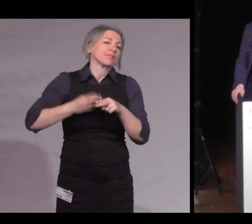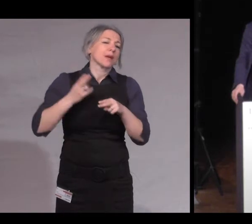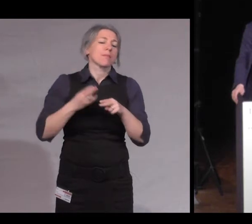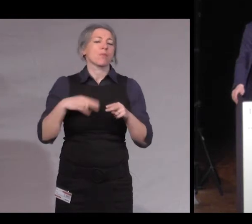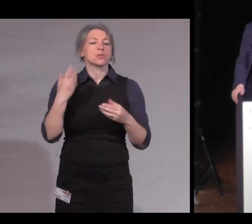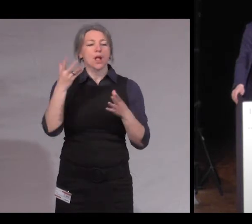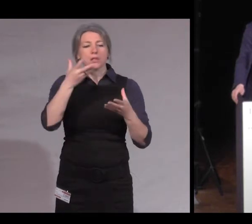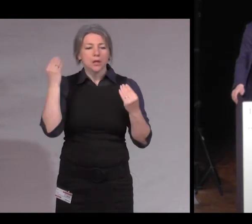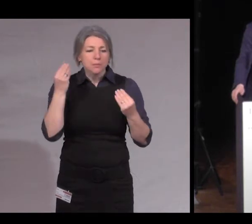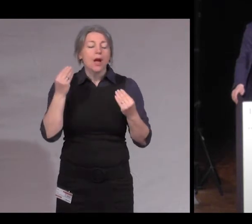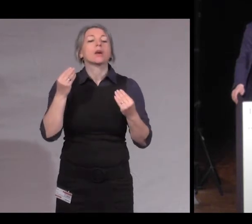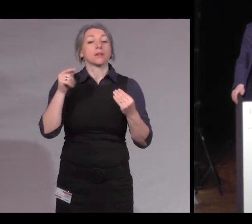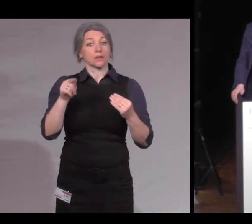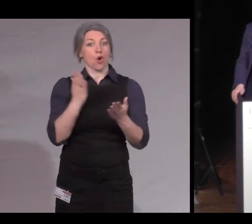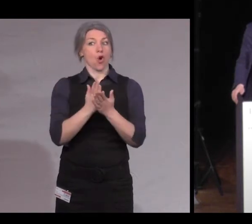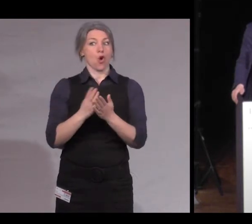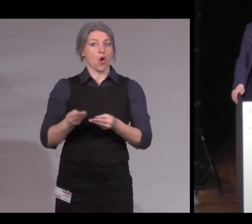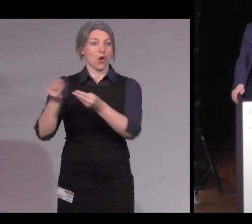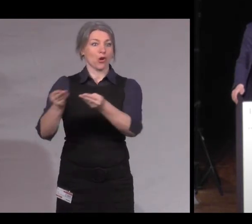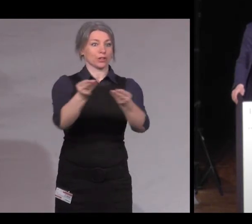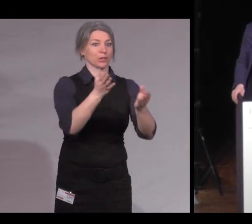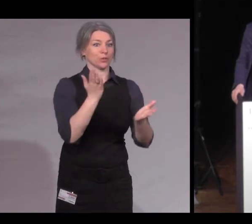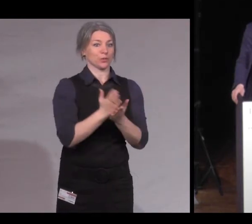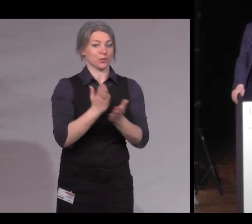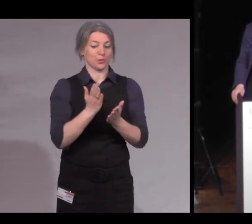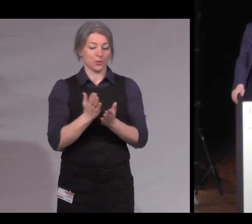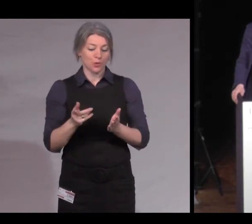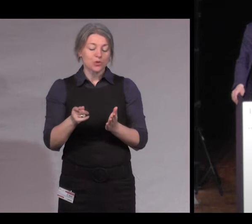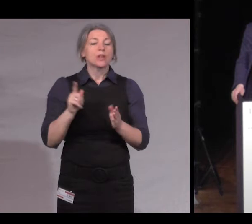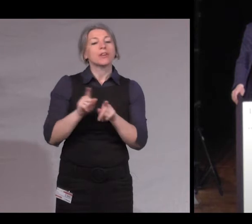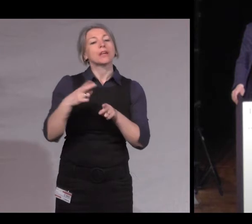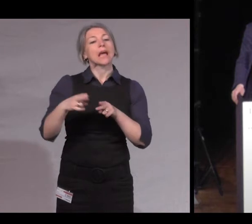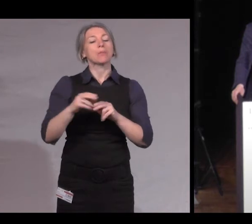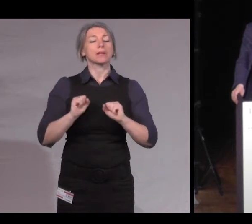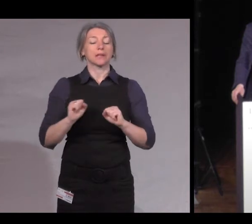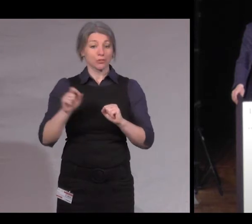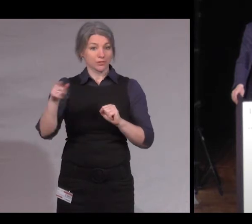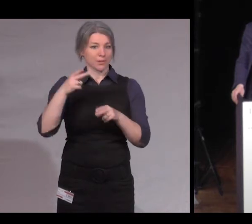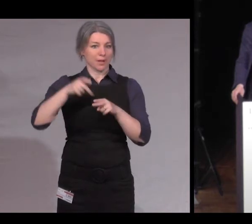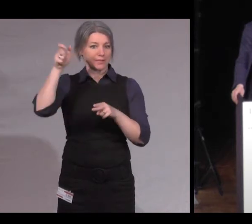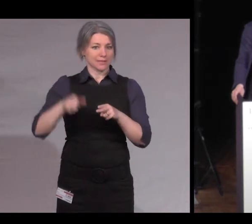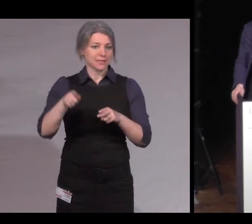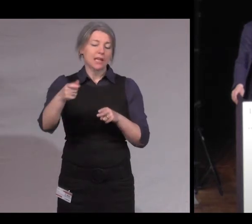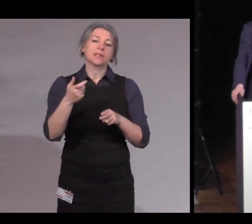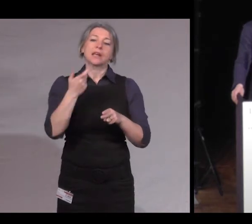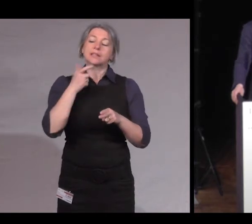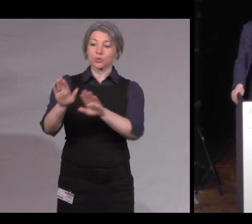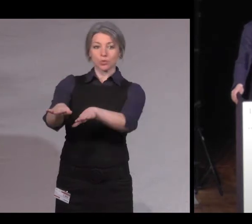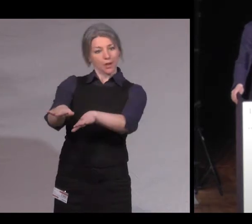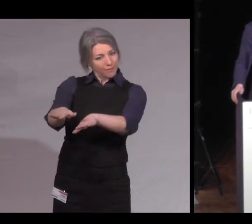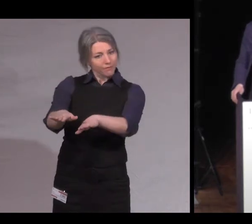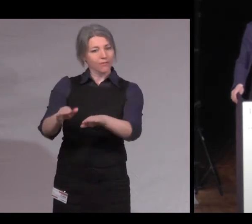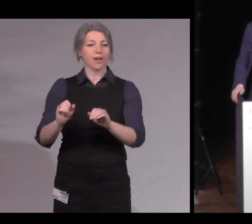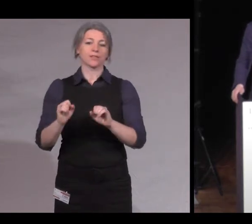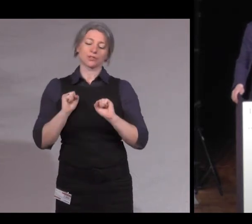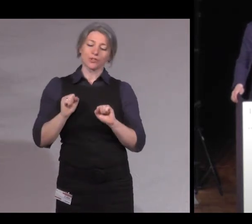domy. A v současné době tam testujeme telemedicínské telerehabilitační systémy, tak aby pacient mohl provádět domácí prostředí nebo